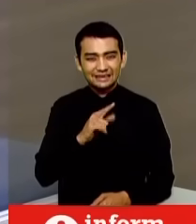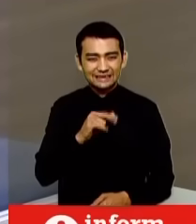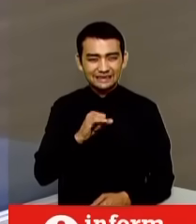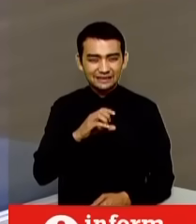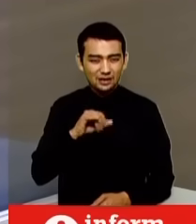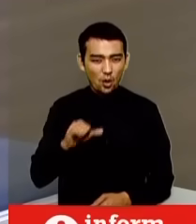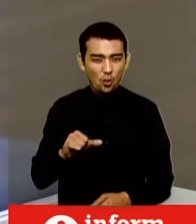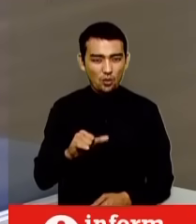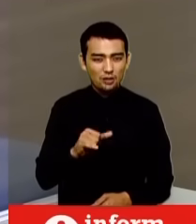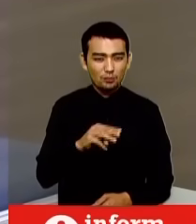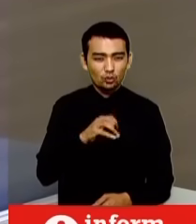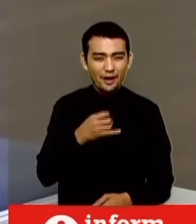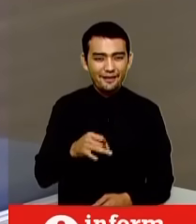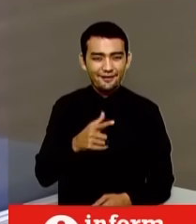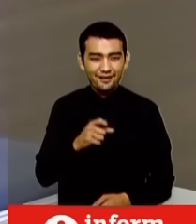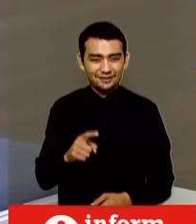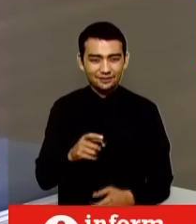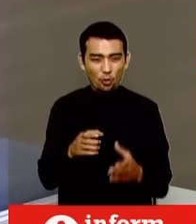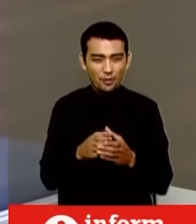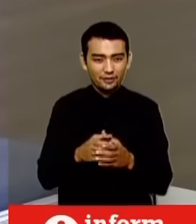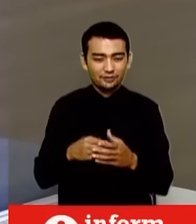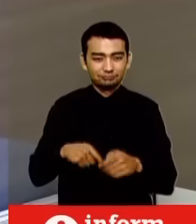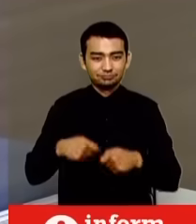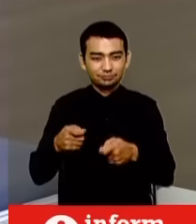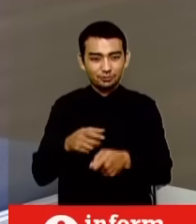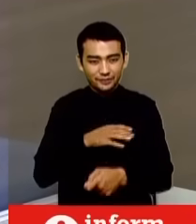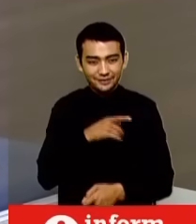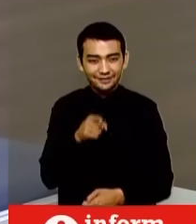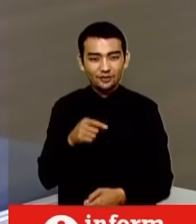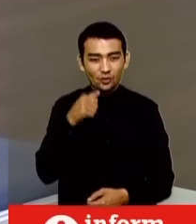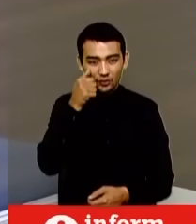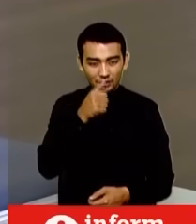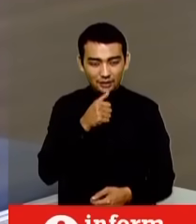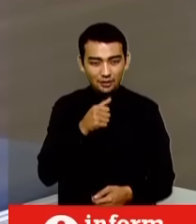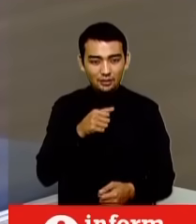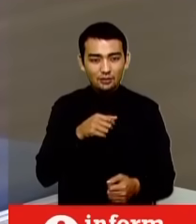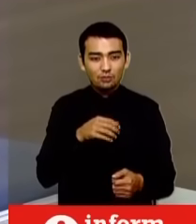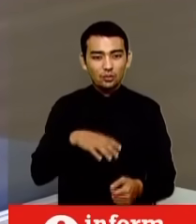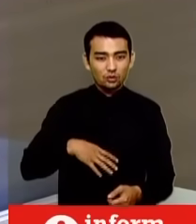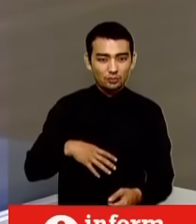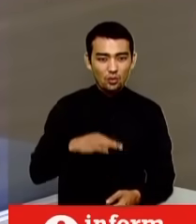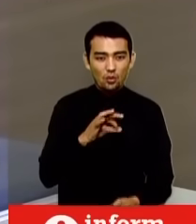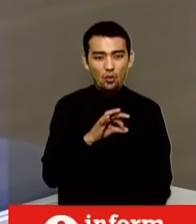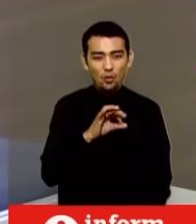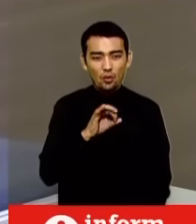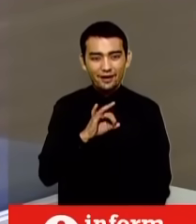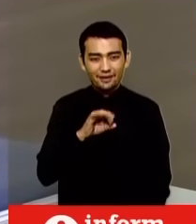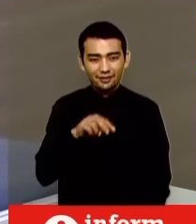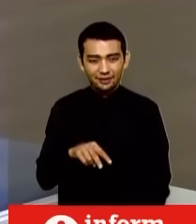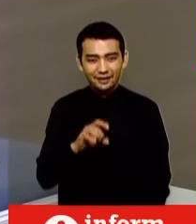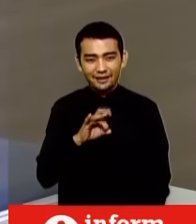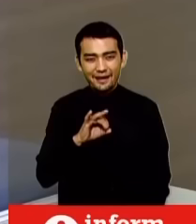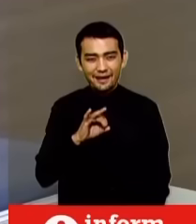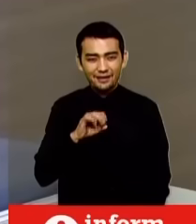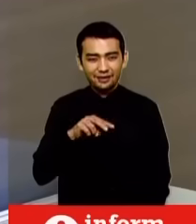акционерлік қоғамына берілген. Сол жылдары кейіннен Oil Real Estate жауапкершілігі